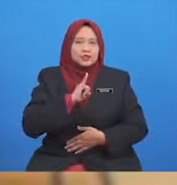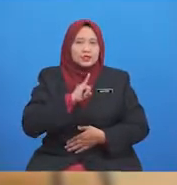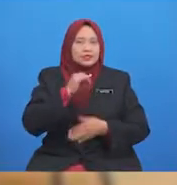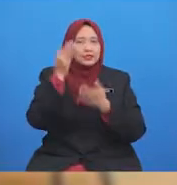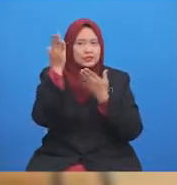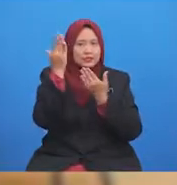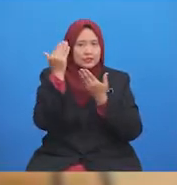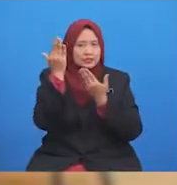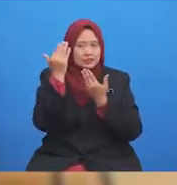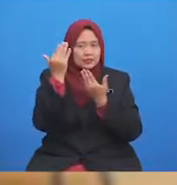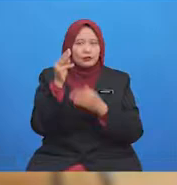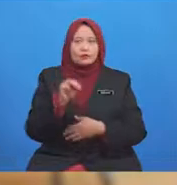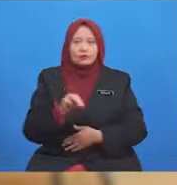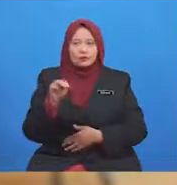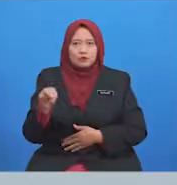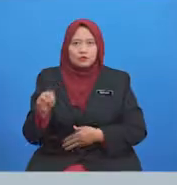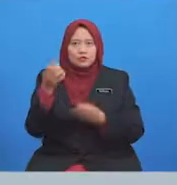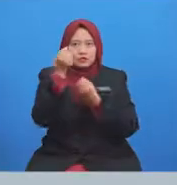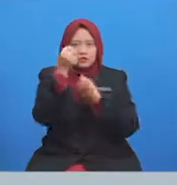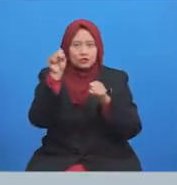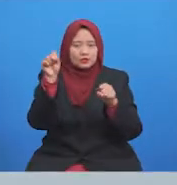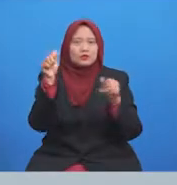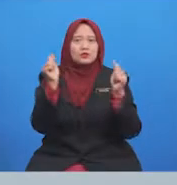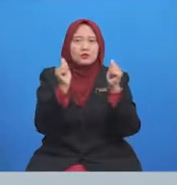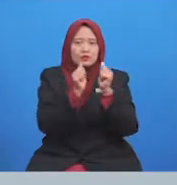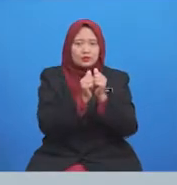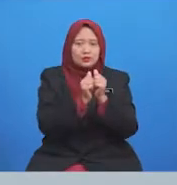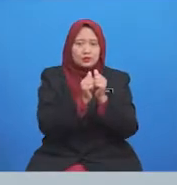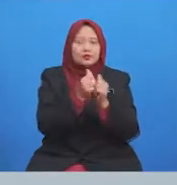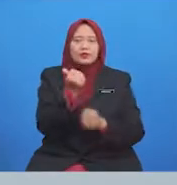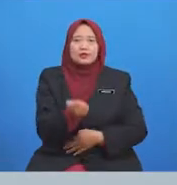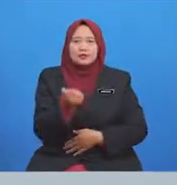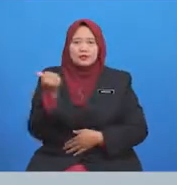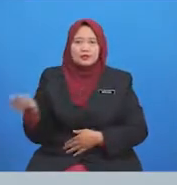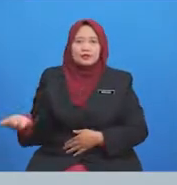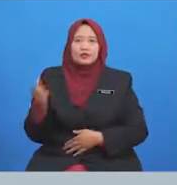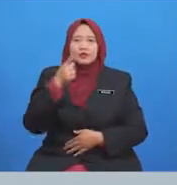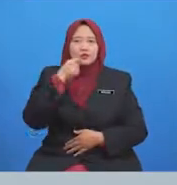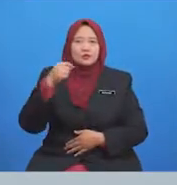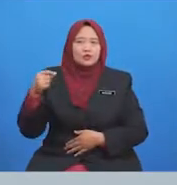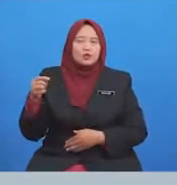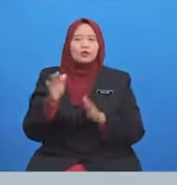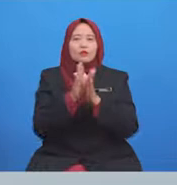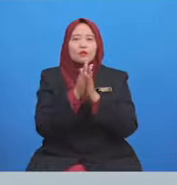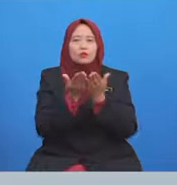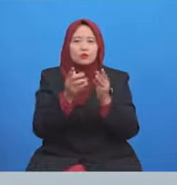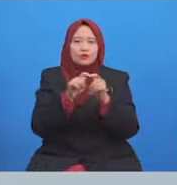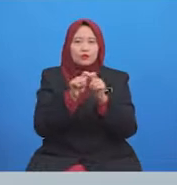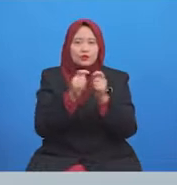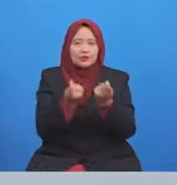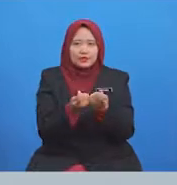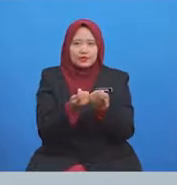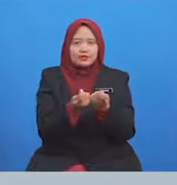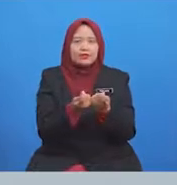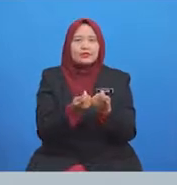telah bersedia dengan alat tulis, buku teks matematik tingkatan 3,